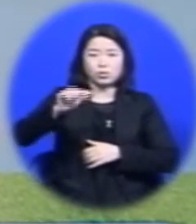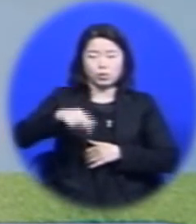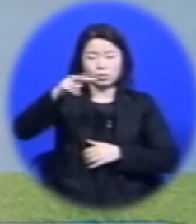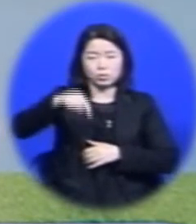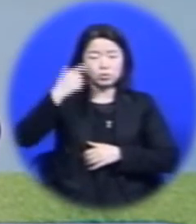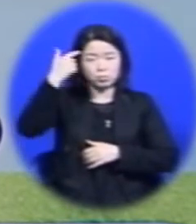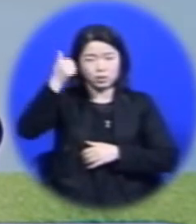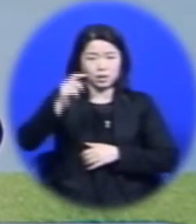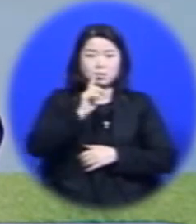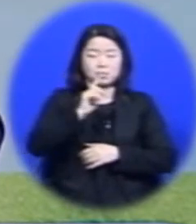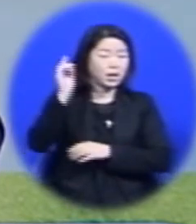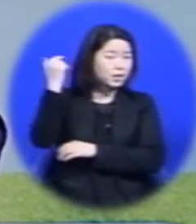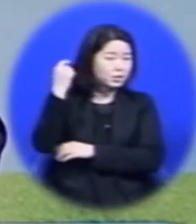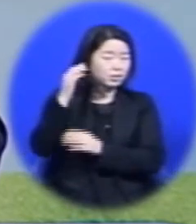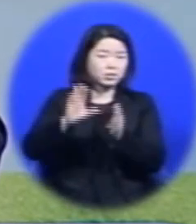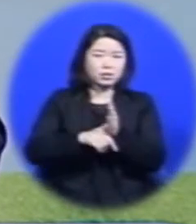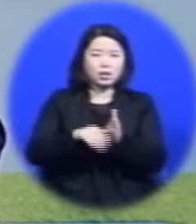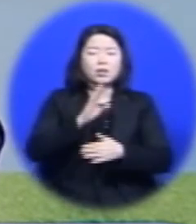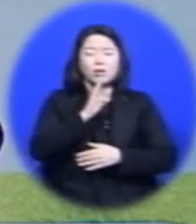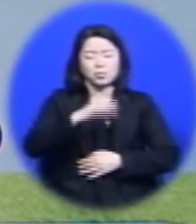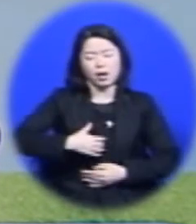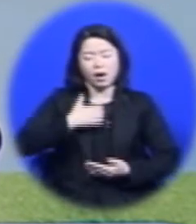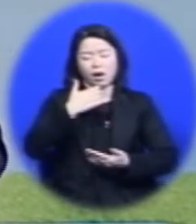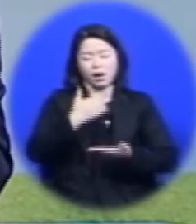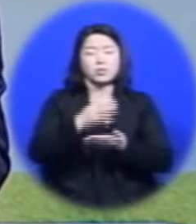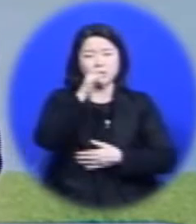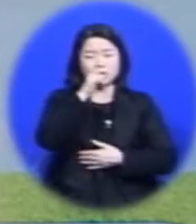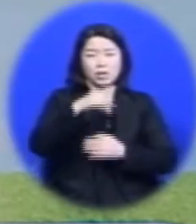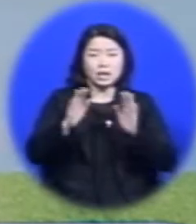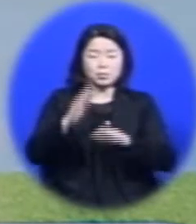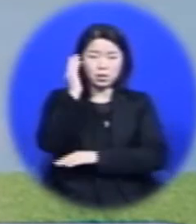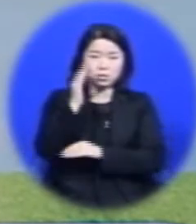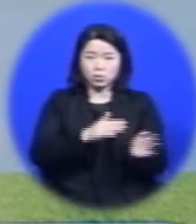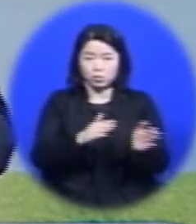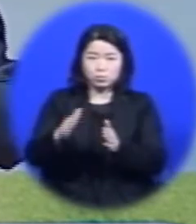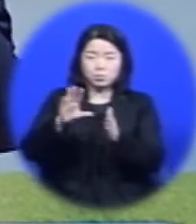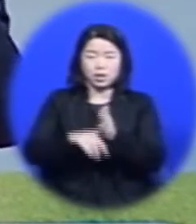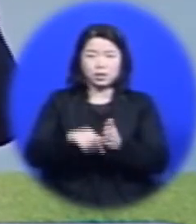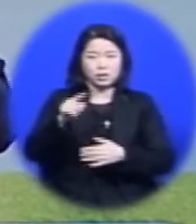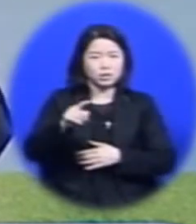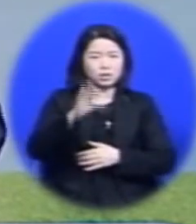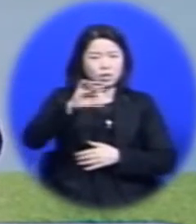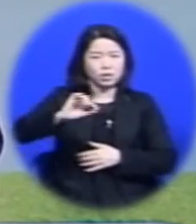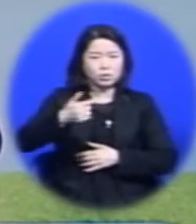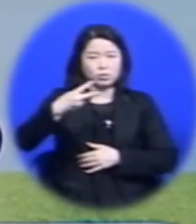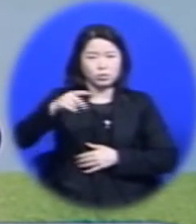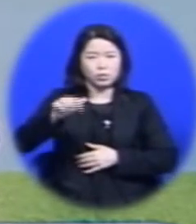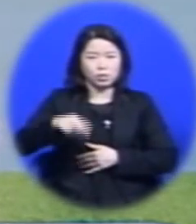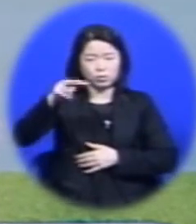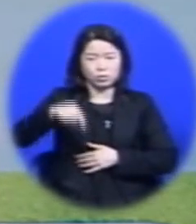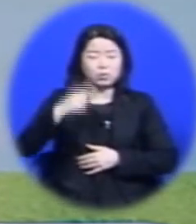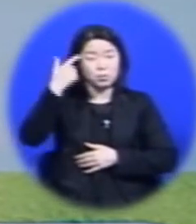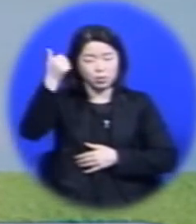들었을 때 참 감동을 받았어요 저는 이번에 설교 준비하면서 그 윤 독소 목사님 이야기가 생각이